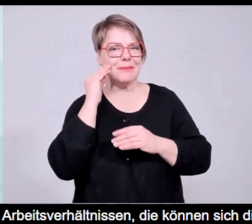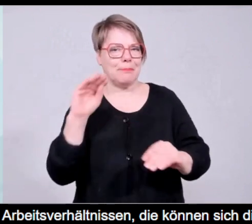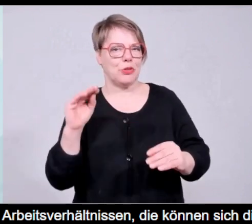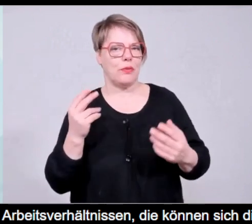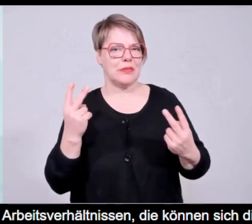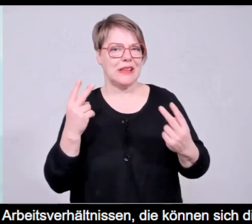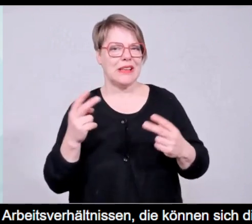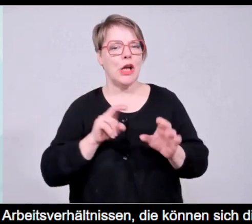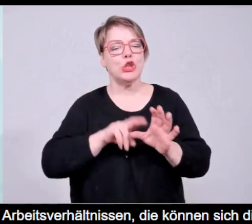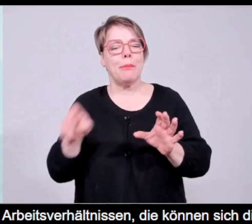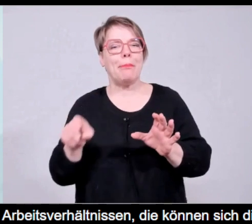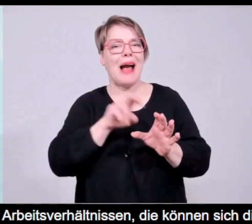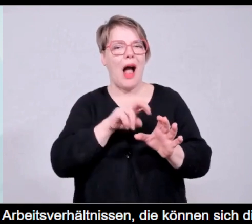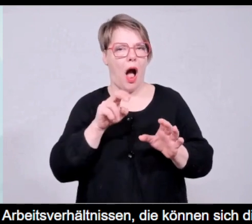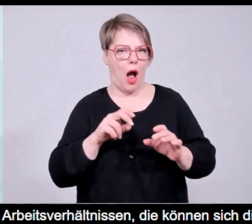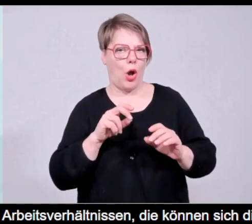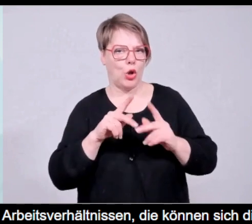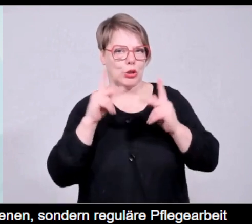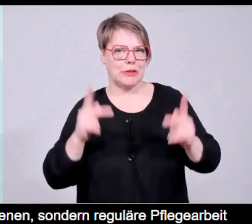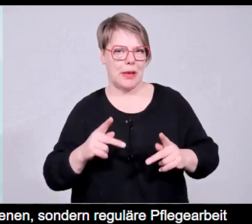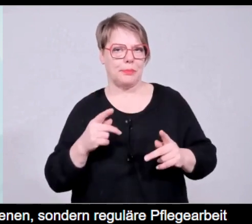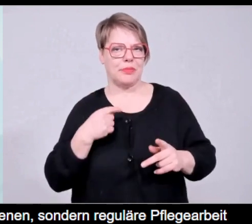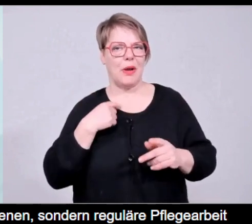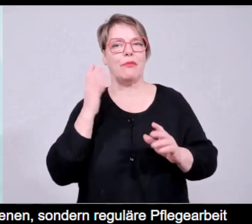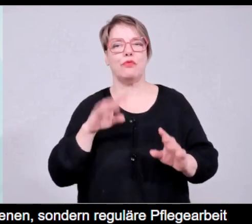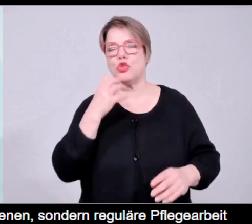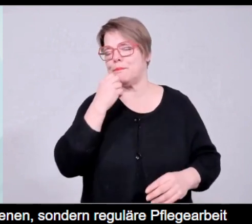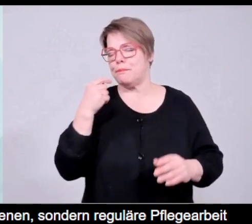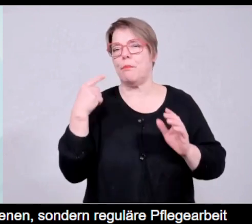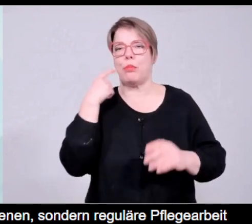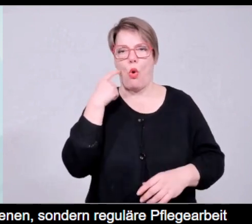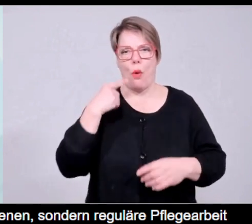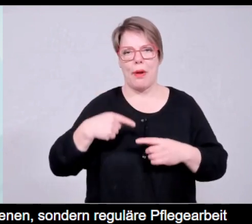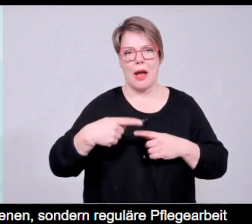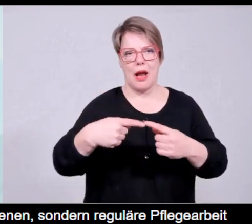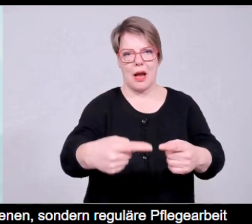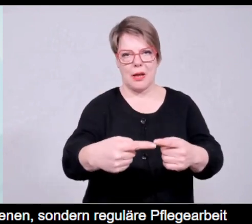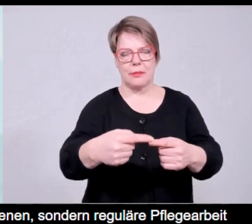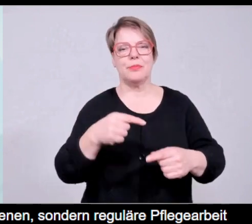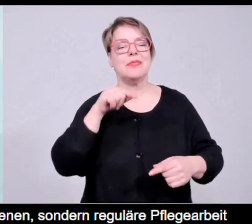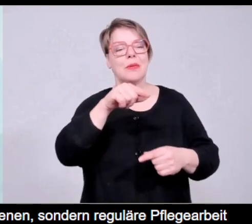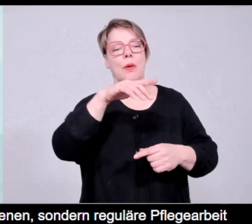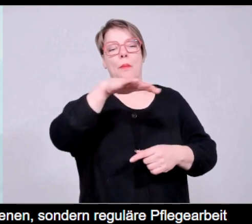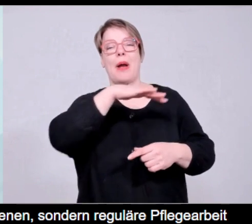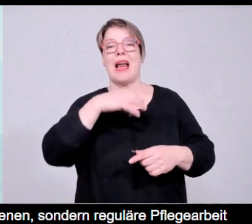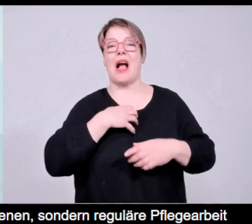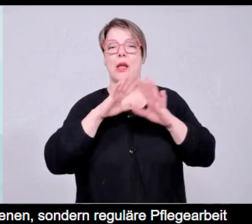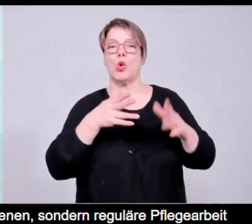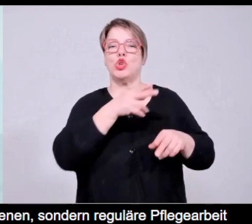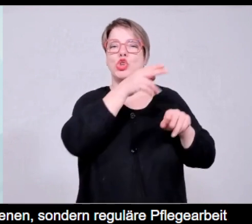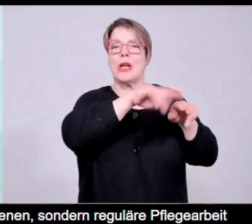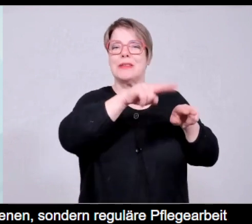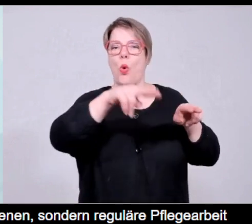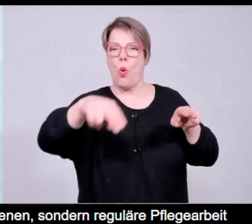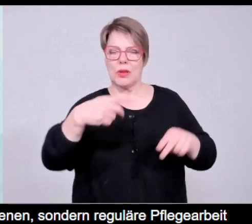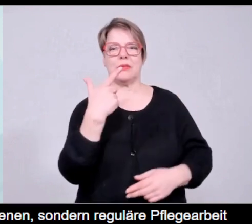brennen nach wie vor für ihren Beruf, aber sie brennen eben aus, weil sie ständig auch verfügbar sein müssen, weil die Vereinbarkeit Familie, Beruf nicht